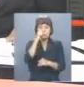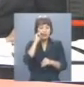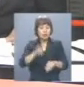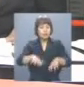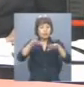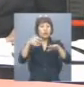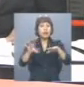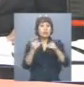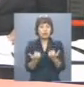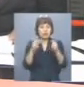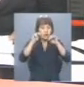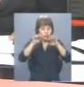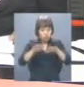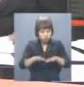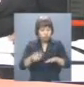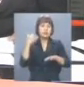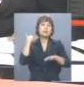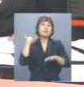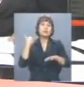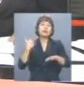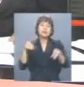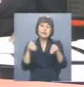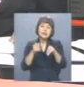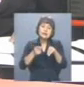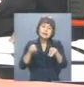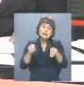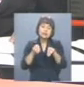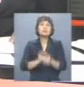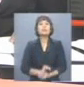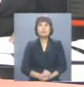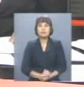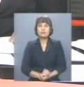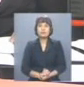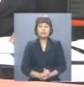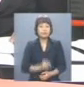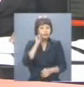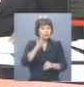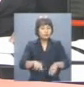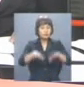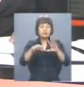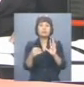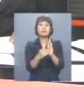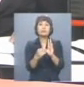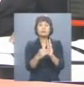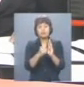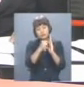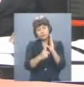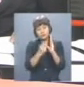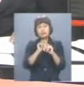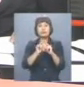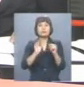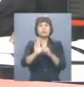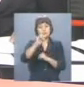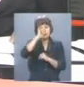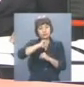าสู่ภาวะปกติแล้วค่ะ ที่ผ่านมานะคะปัญหาน้ำท่วมในพื้นที่กรุงเทพมหานครรวมไปถึงอีกหลายส่วนของประเทศไทยก็จะเห็